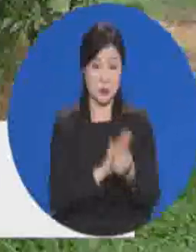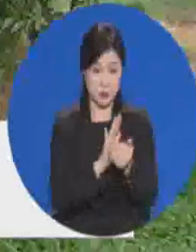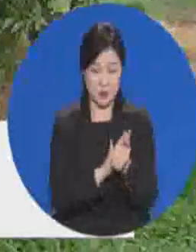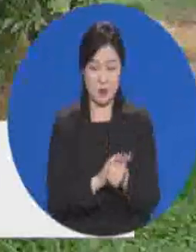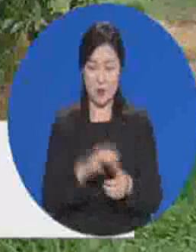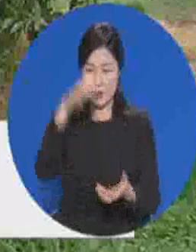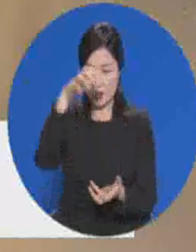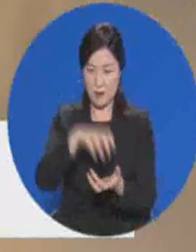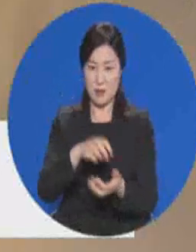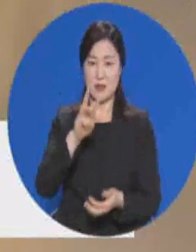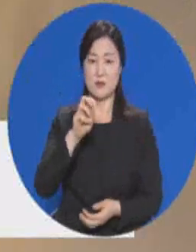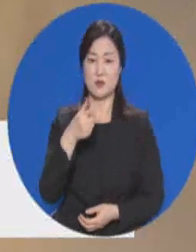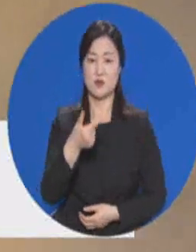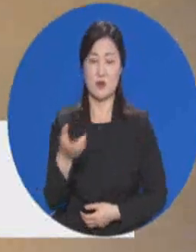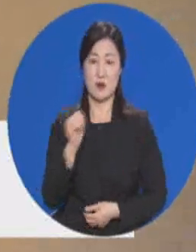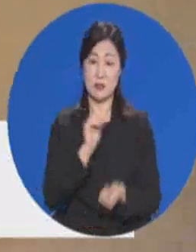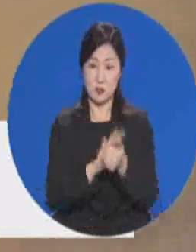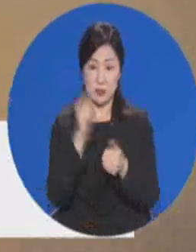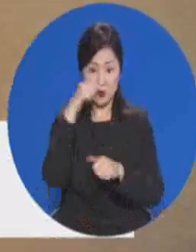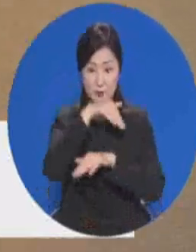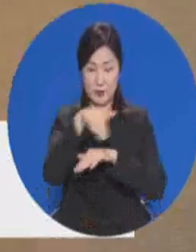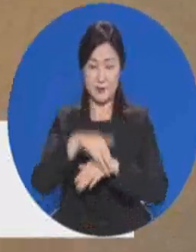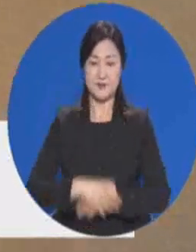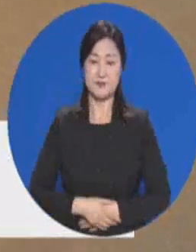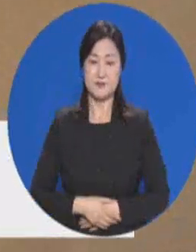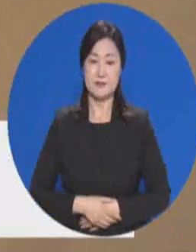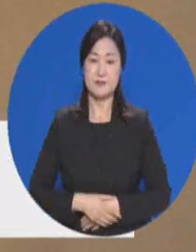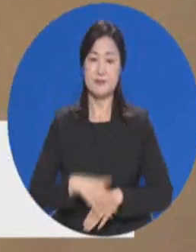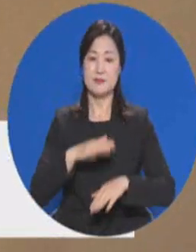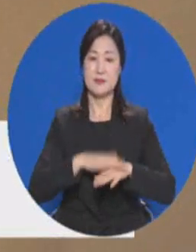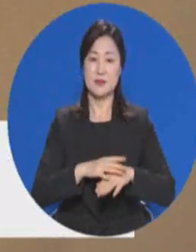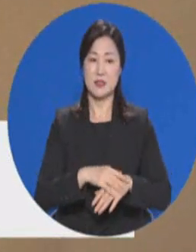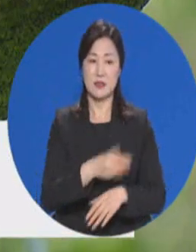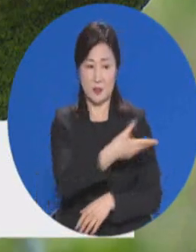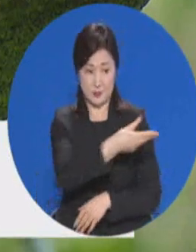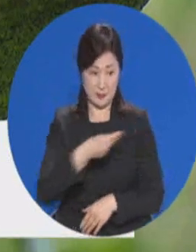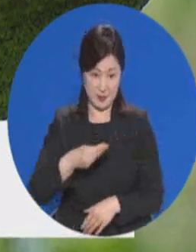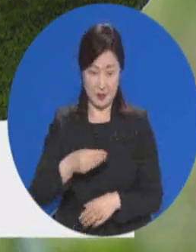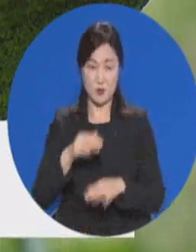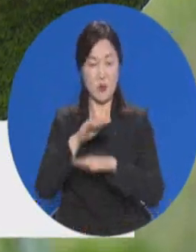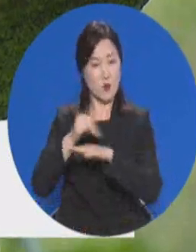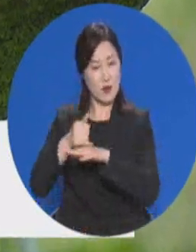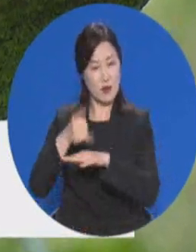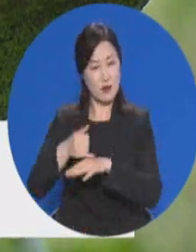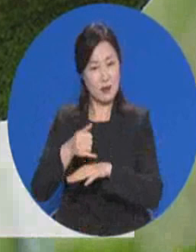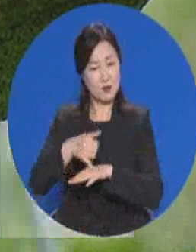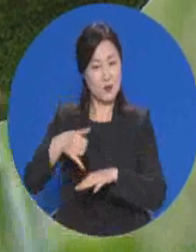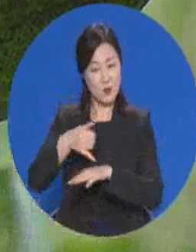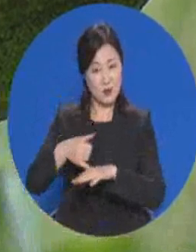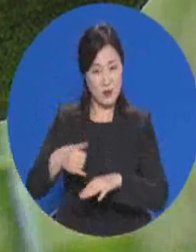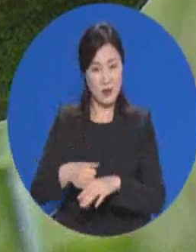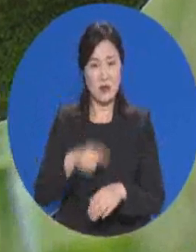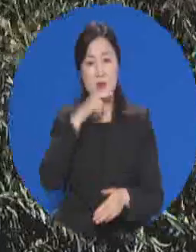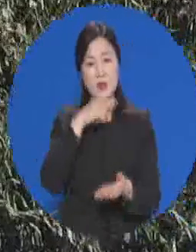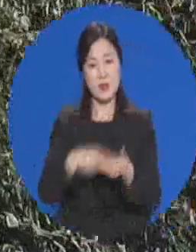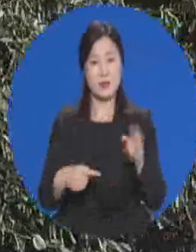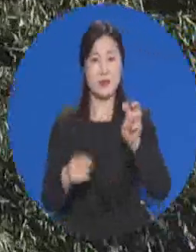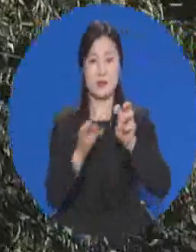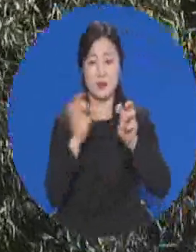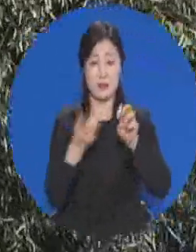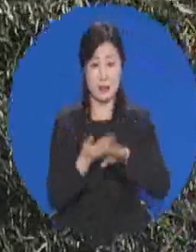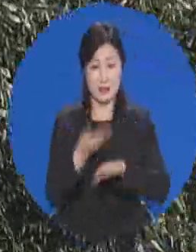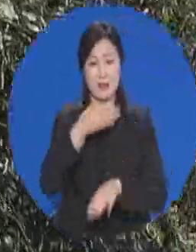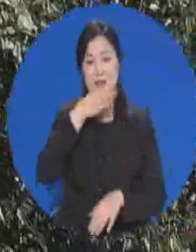모두 36억 원을 지급하고 농축산 경영자금을 지원받은 농가 가운데 피해율 30% 이상인 농가는